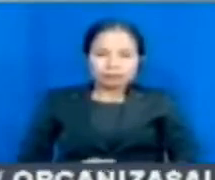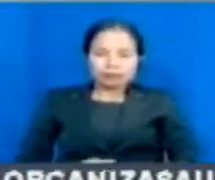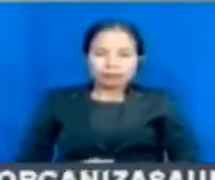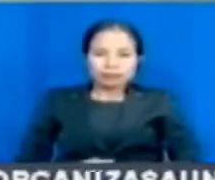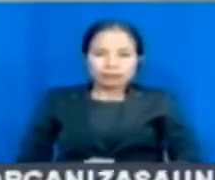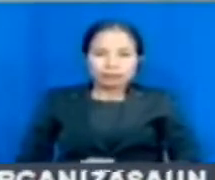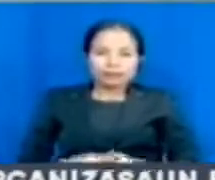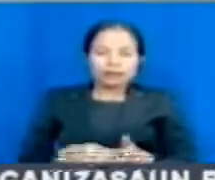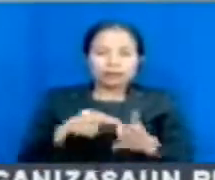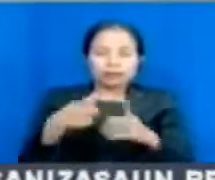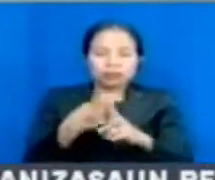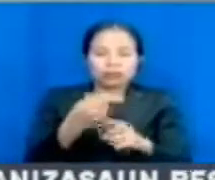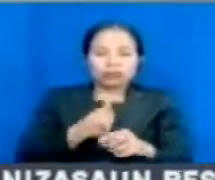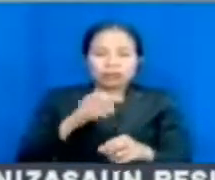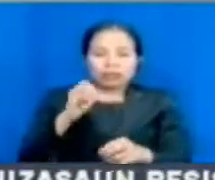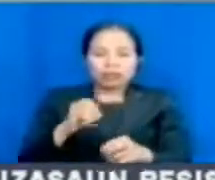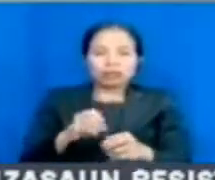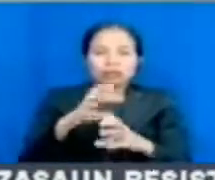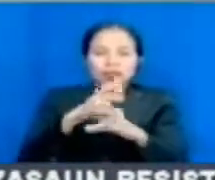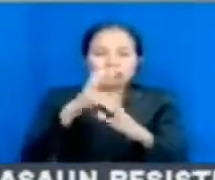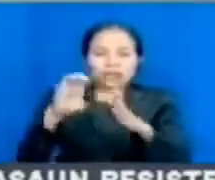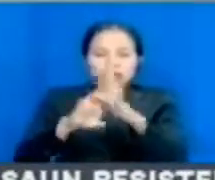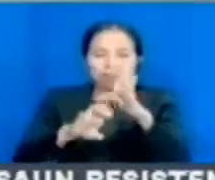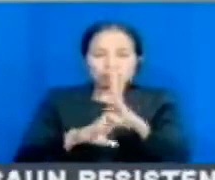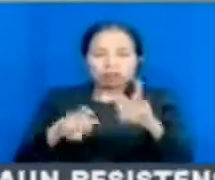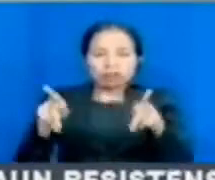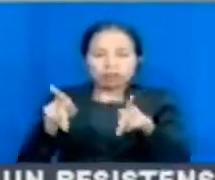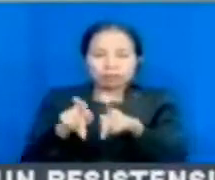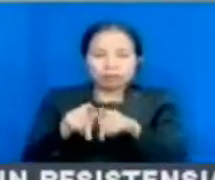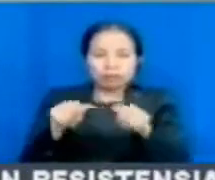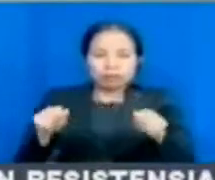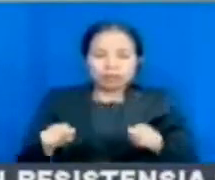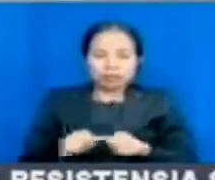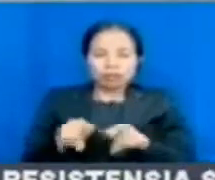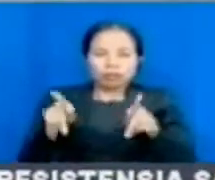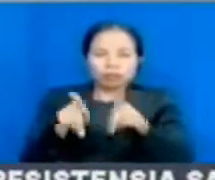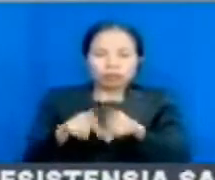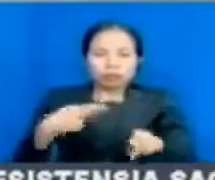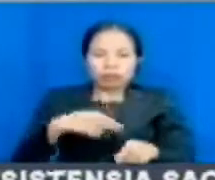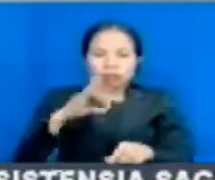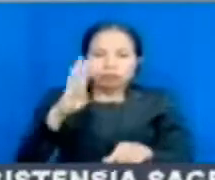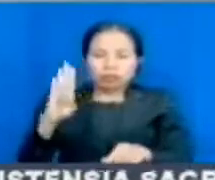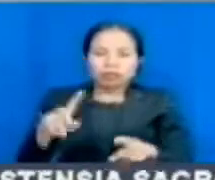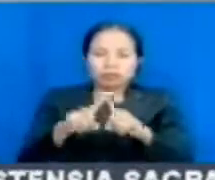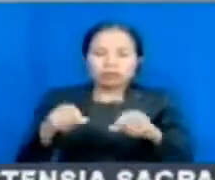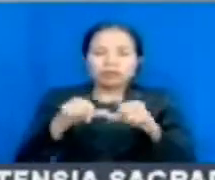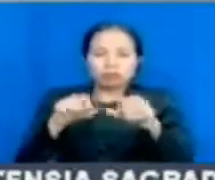Dek, malusira informasi Husei Naru kareta stadu bat administrador pos tu hatu bliku avaria ona, mai bena fating hala